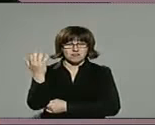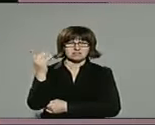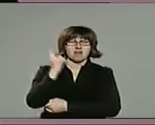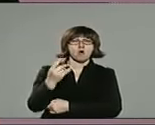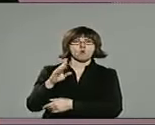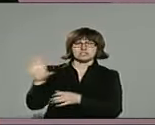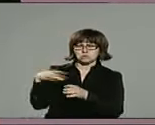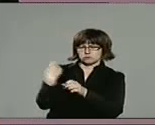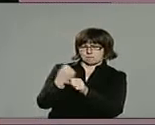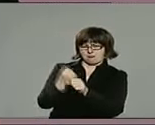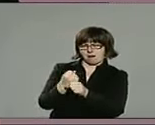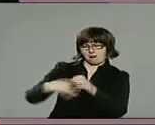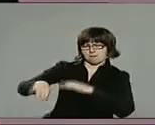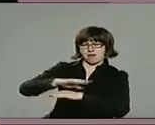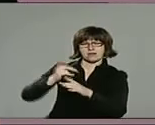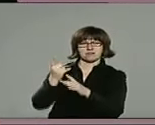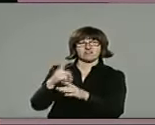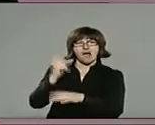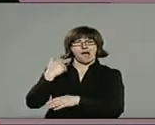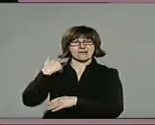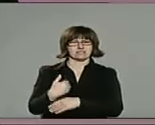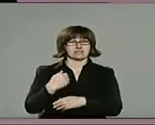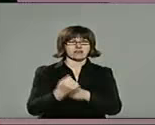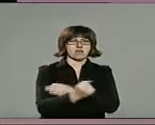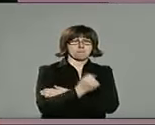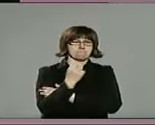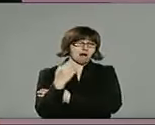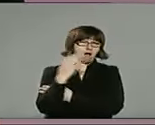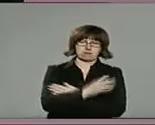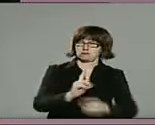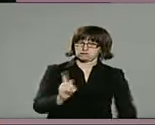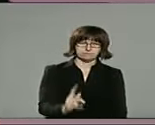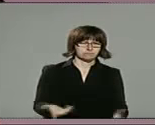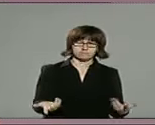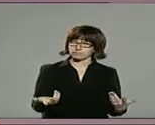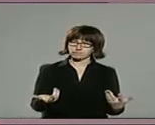auch die Zusammenarbeit über einseitige Machtausübung.